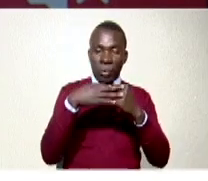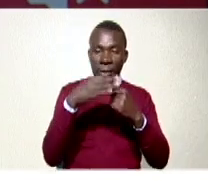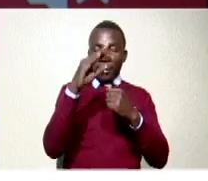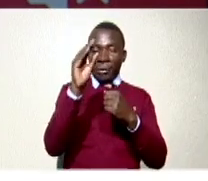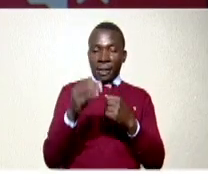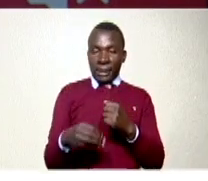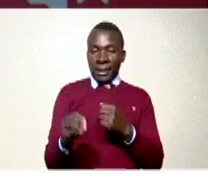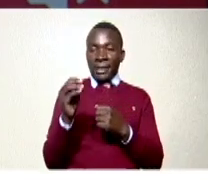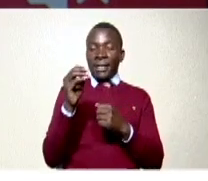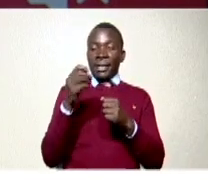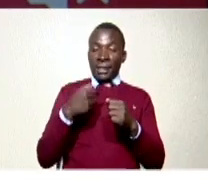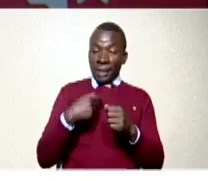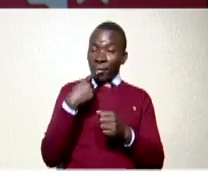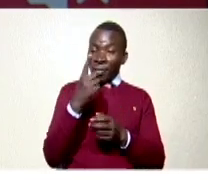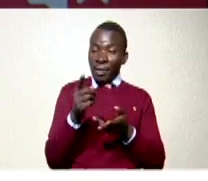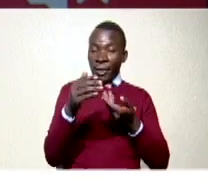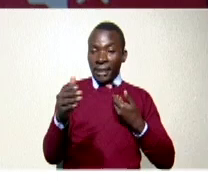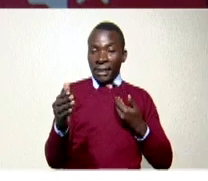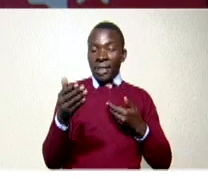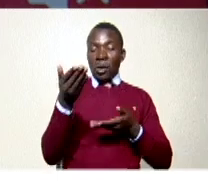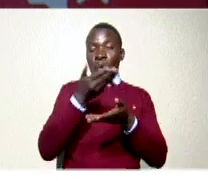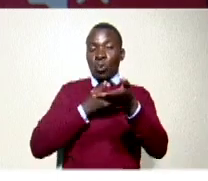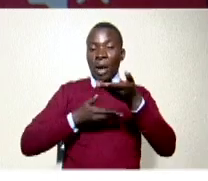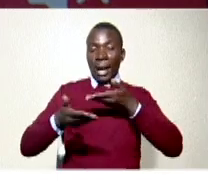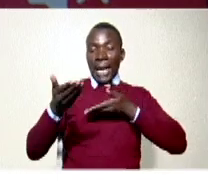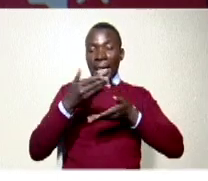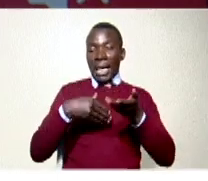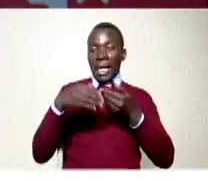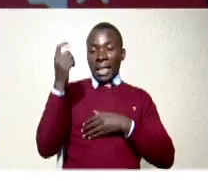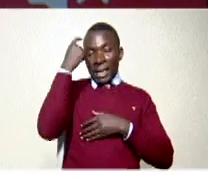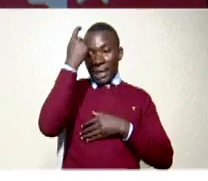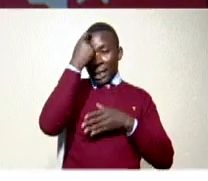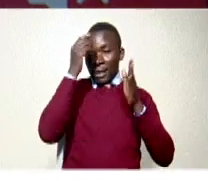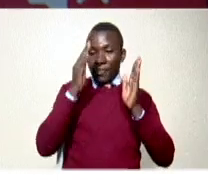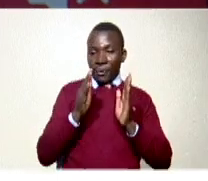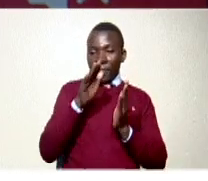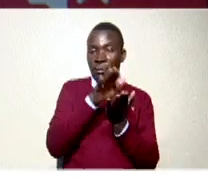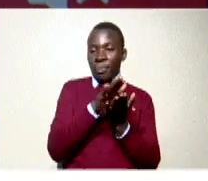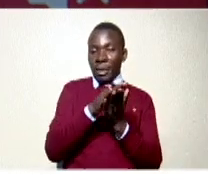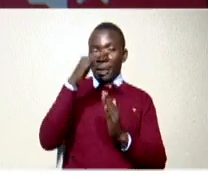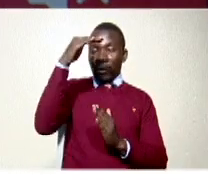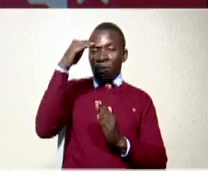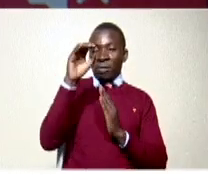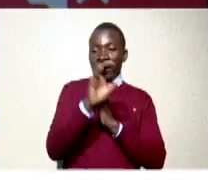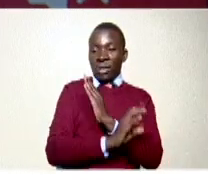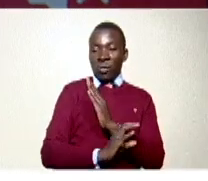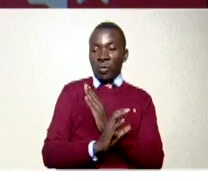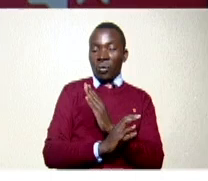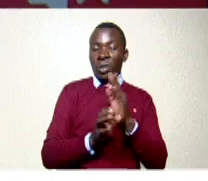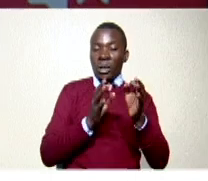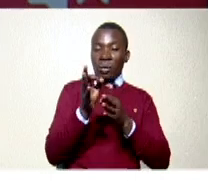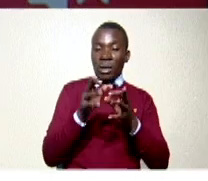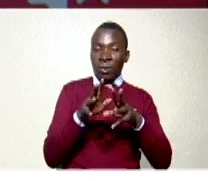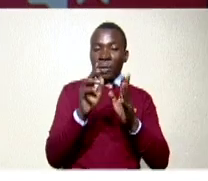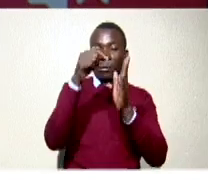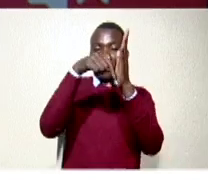58%. Nene nababwiye yuko twaganiriye na guverineri wa Banki Nkuru y'Igihugu adusobanura mu buryo